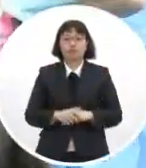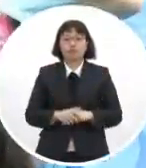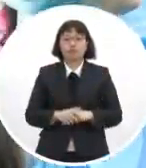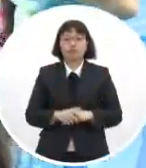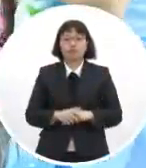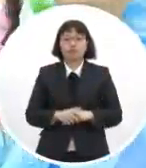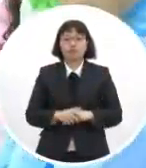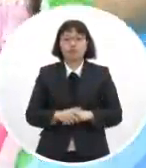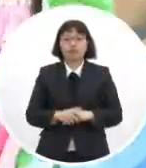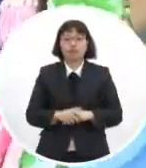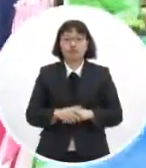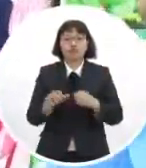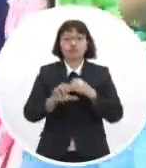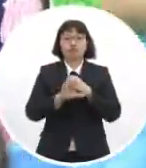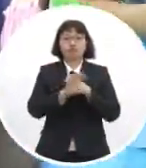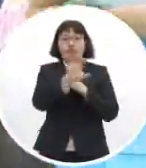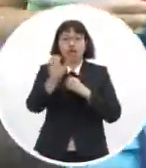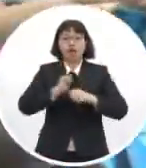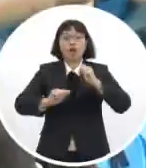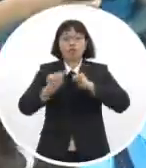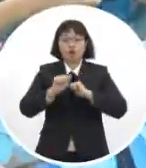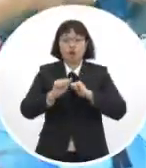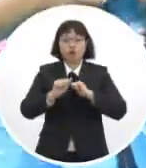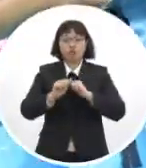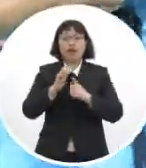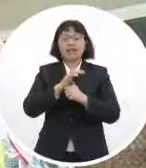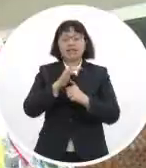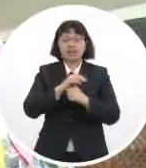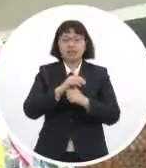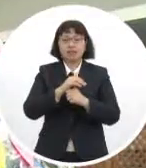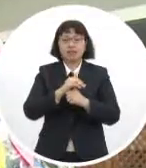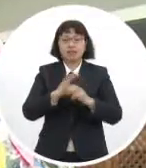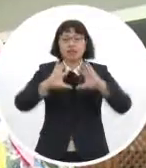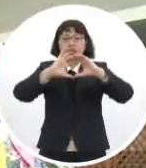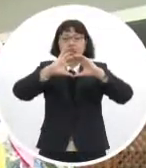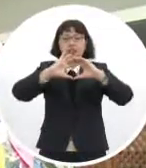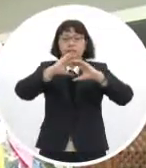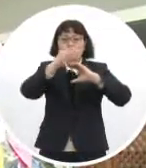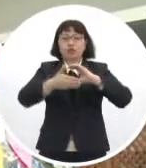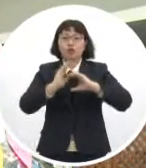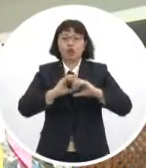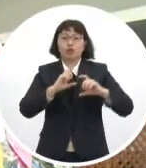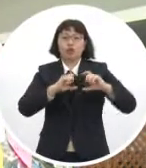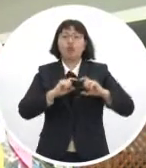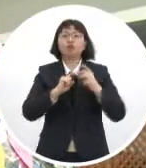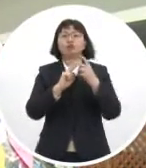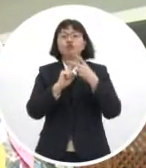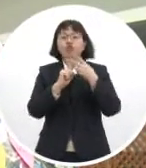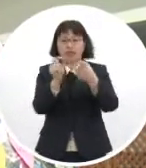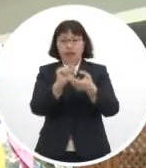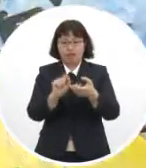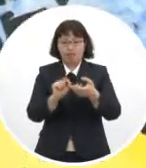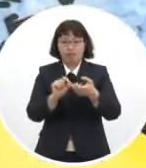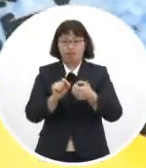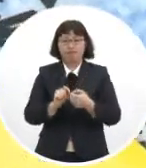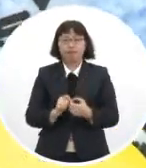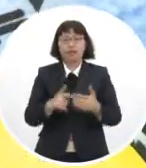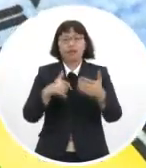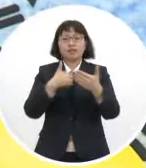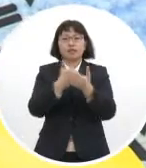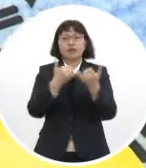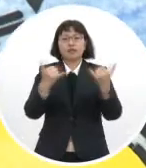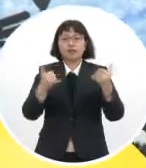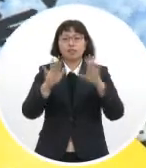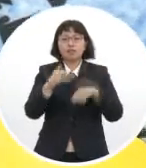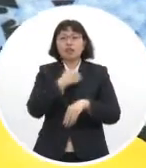レッツエコアクション in 愛知、地球へのラブレターとして、参加者に今できるエコアクションを